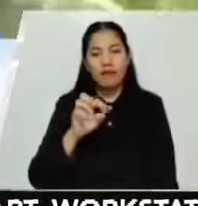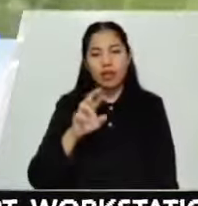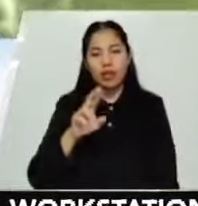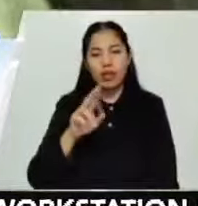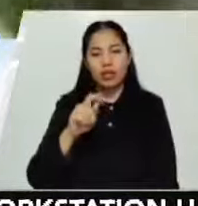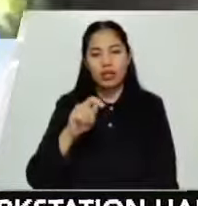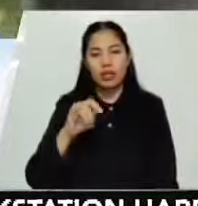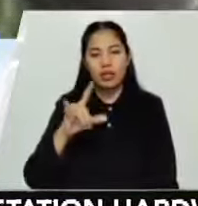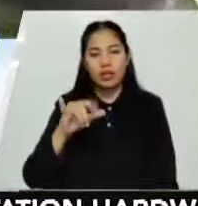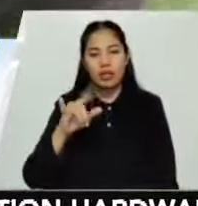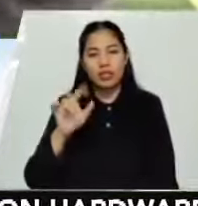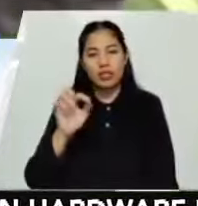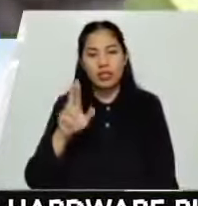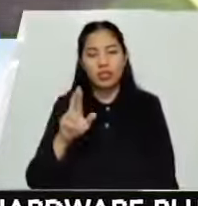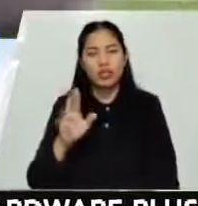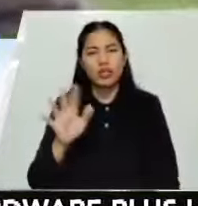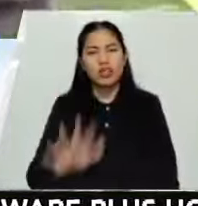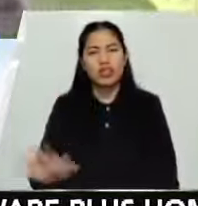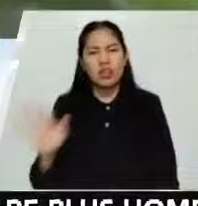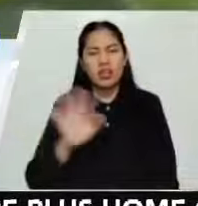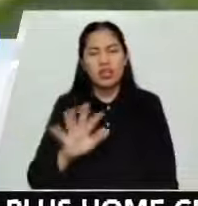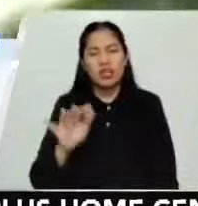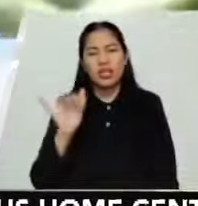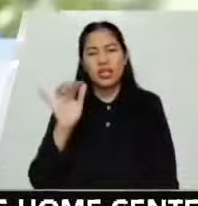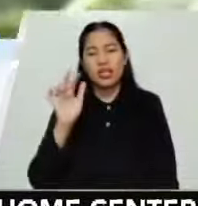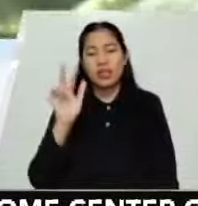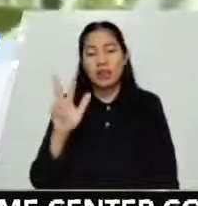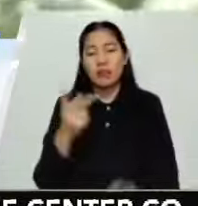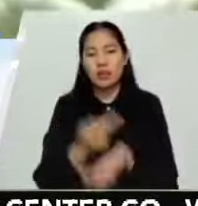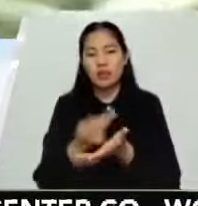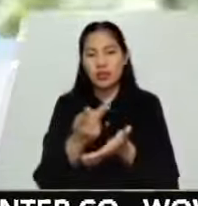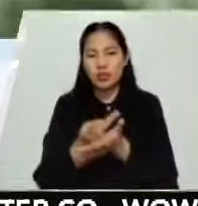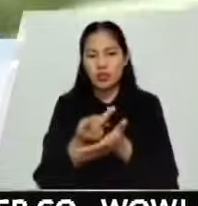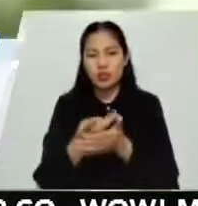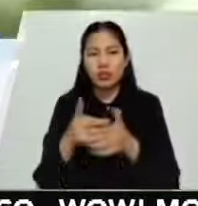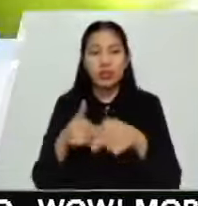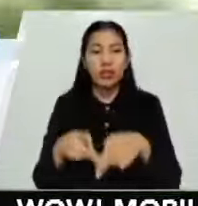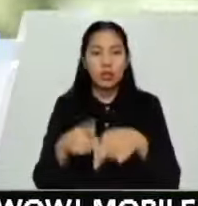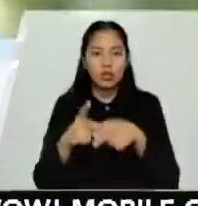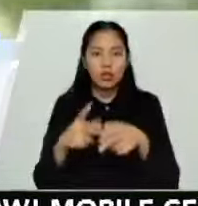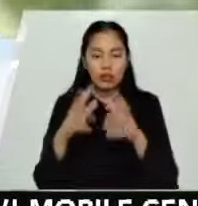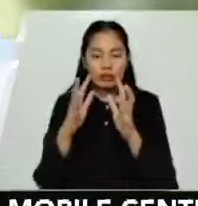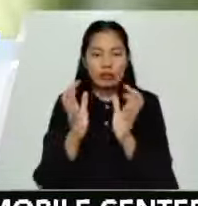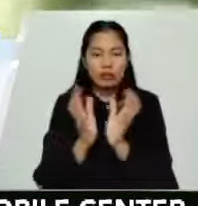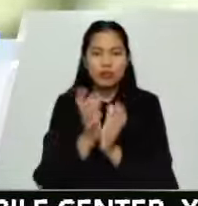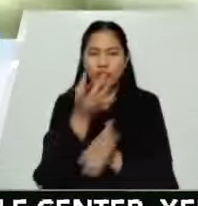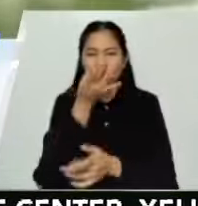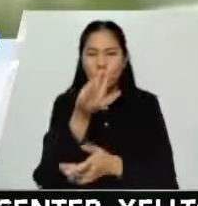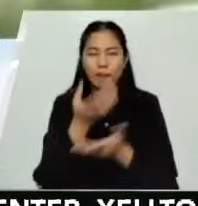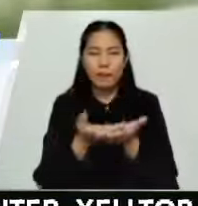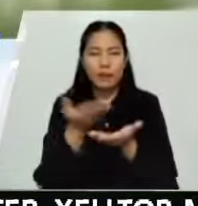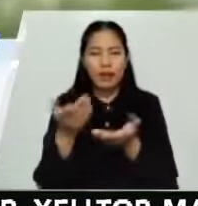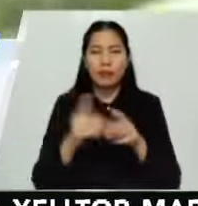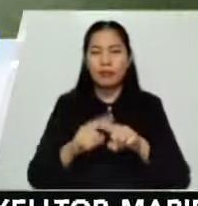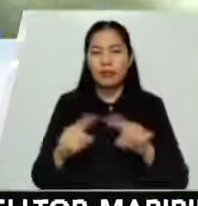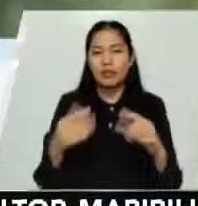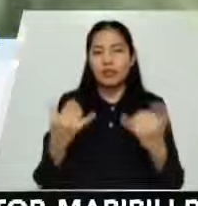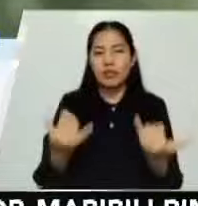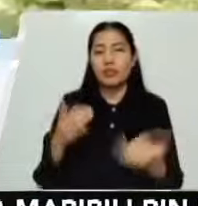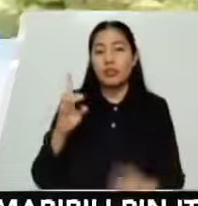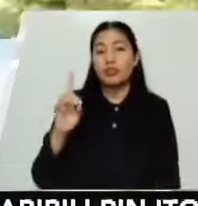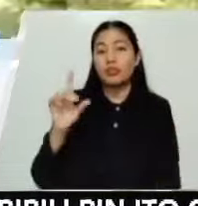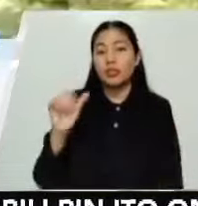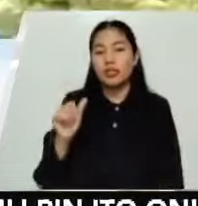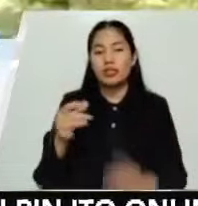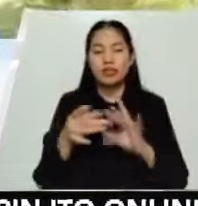sa hanggang php3 ang kada kilo ng repolyo dahil sa kakaunting buyer pero ayon sa Department of agriculture Marami ng buyer